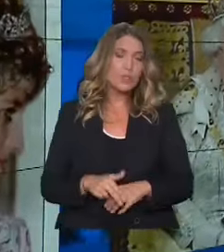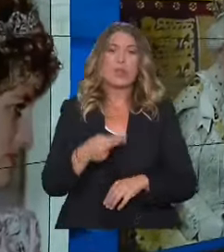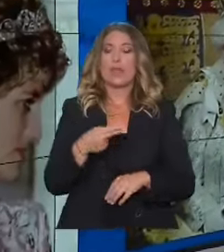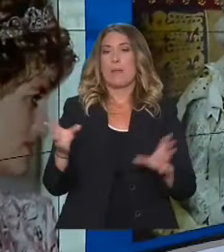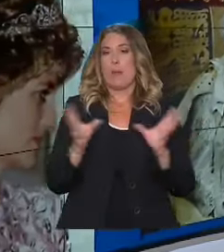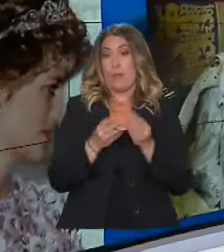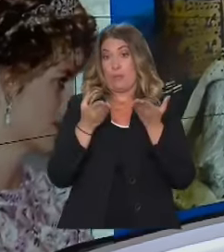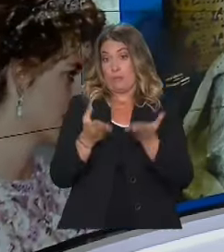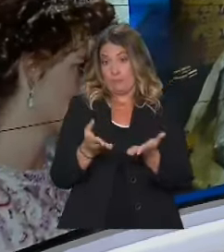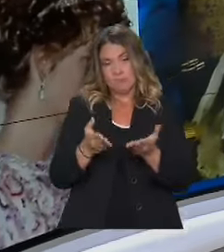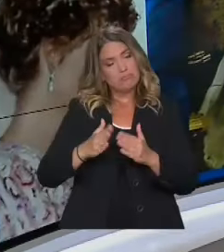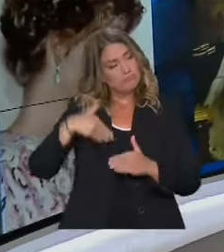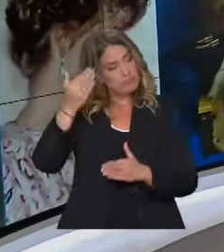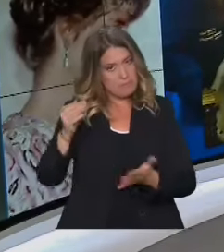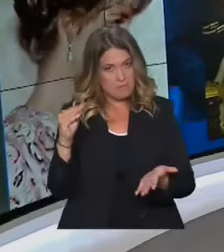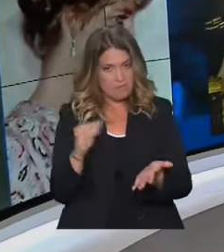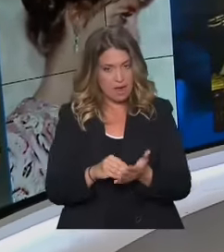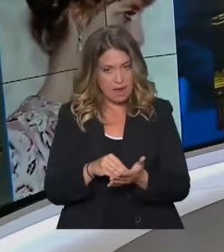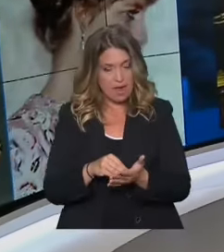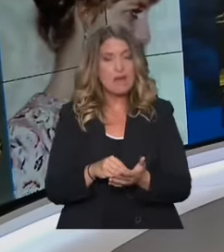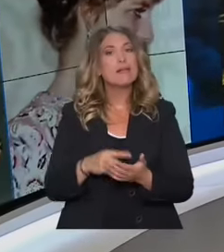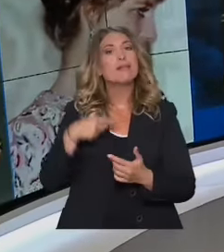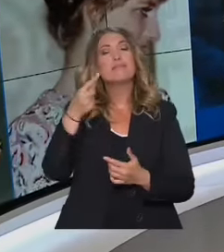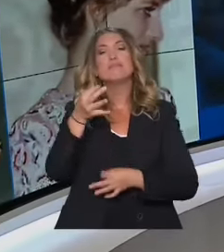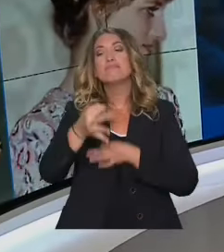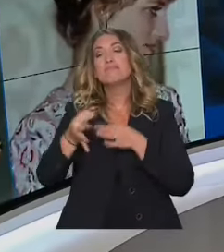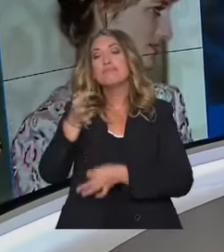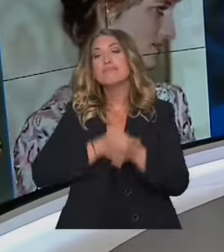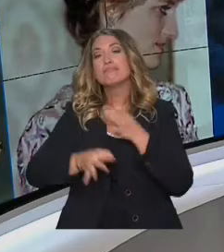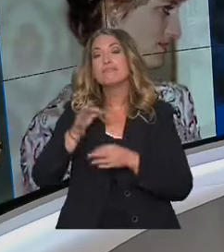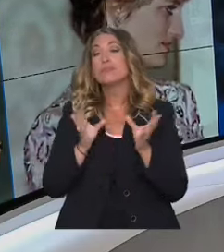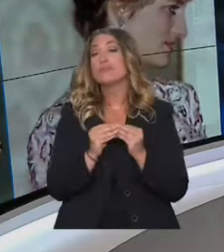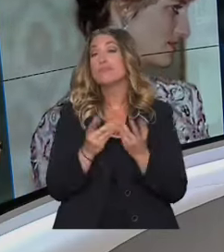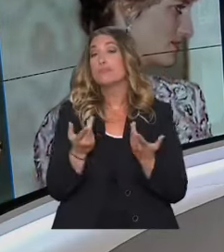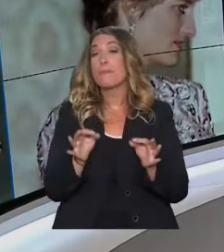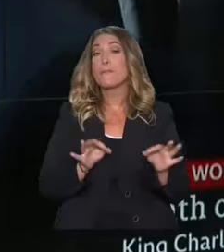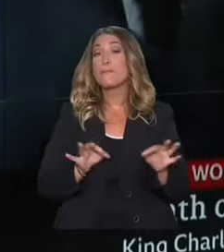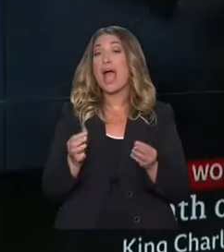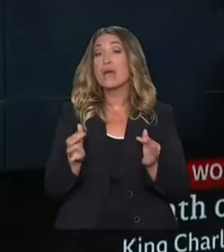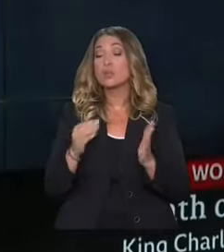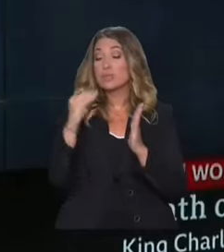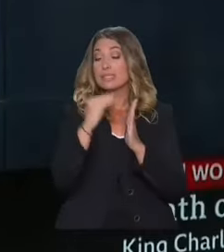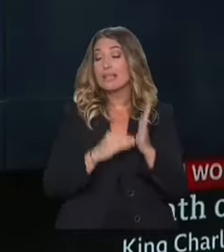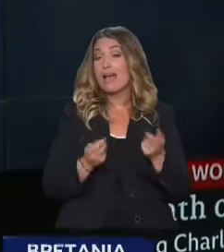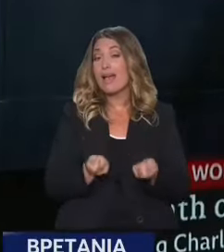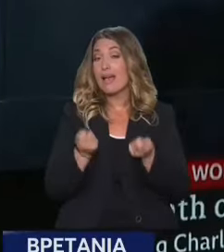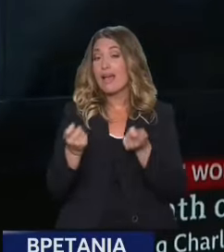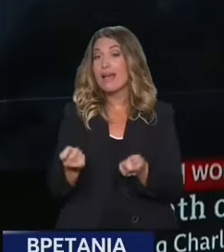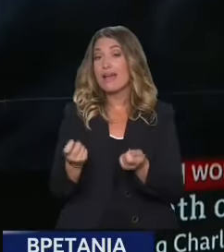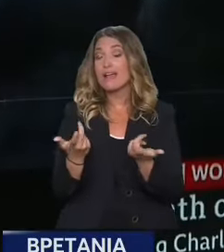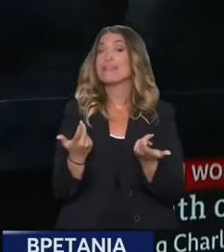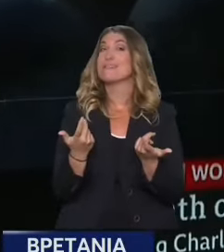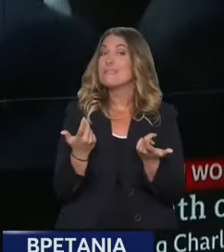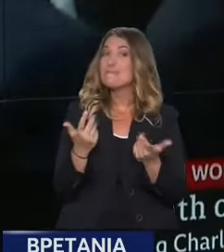θέμα αυτό. Θα επανέλθουμε αργότερα, θα δούμε, είπαμε, και την περιουσία της Ελισάβετ και ένα ακόμα θέμα που νομίζω έχει